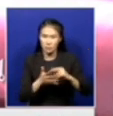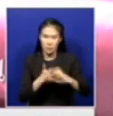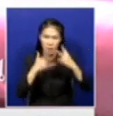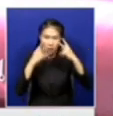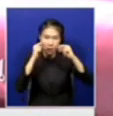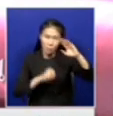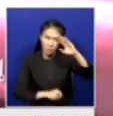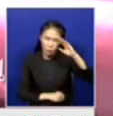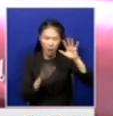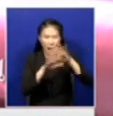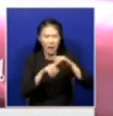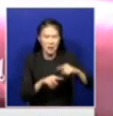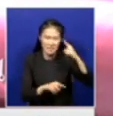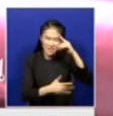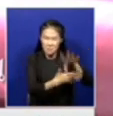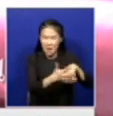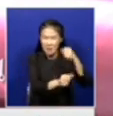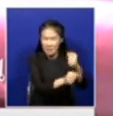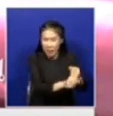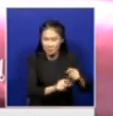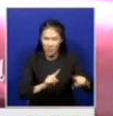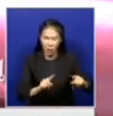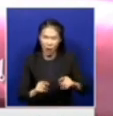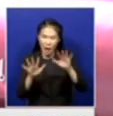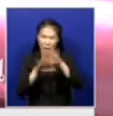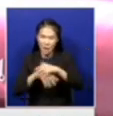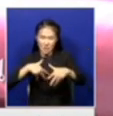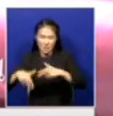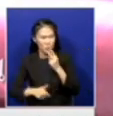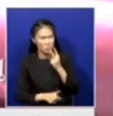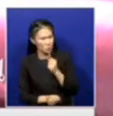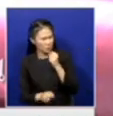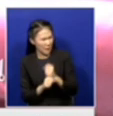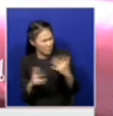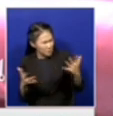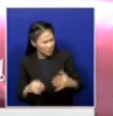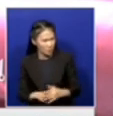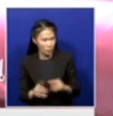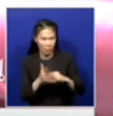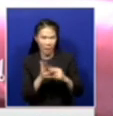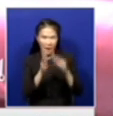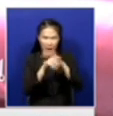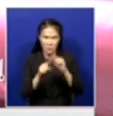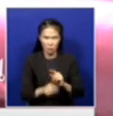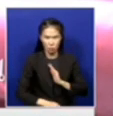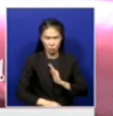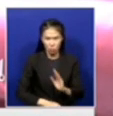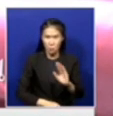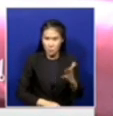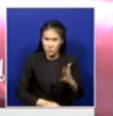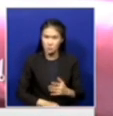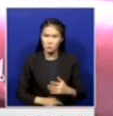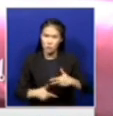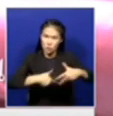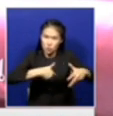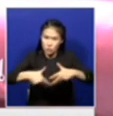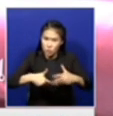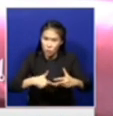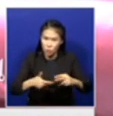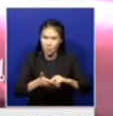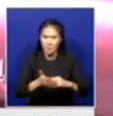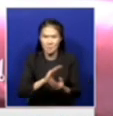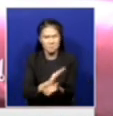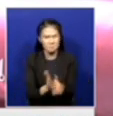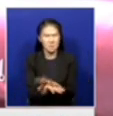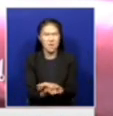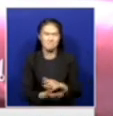ทำคือความไม่จริงใจแล้วก็ความไม่ชอบมาพากลแบบนี้แหละครับที่ชาวบ้านเขาถึงเปลี่ยนเข